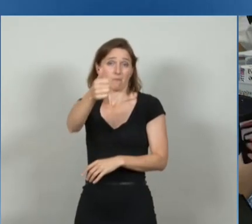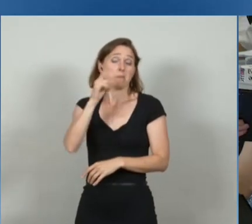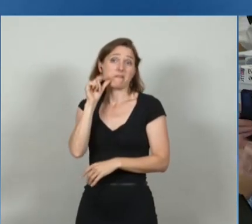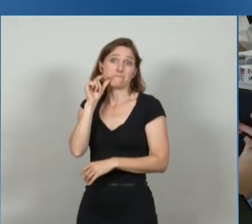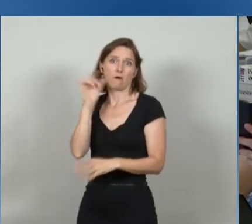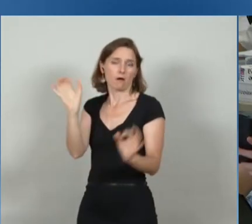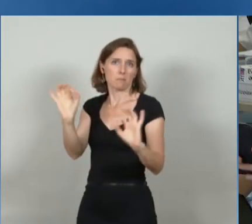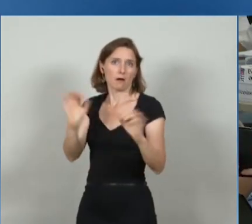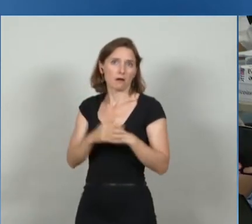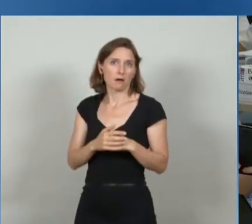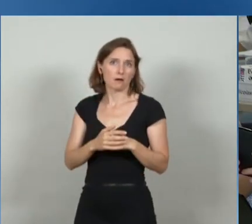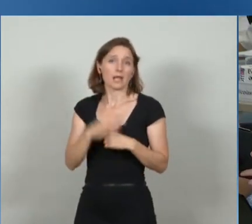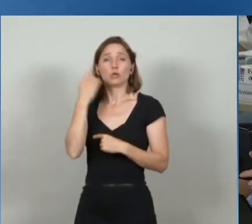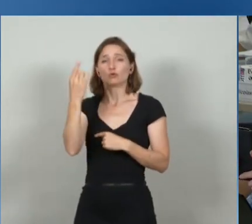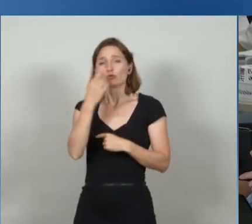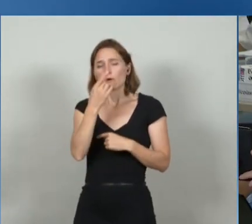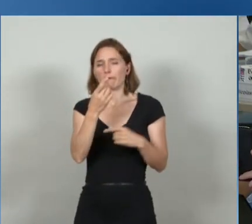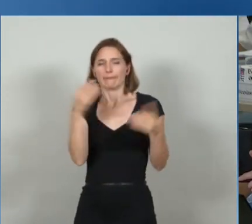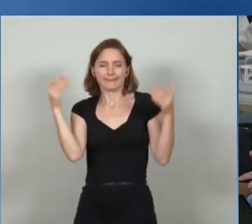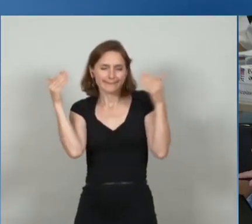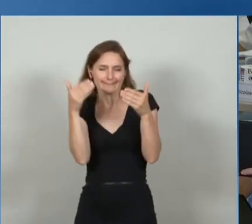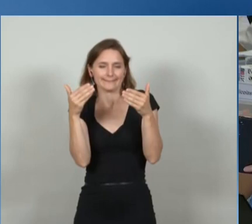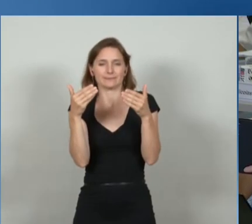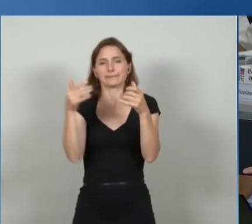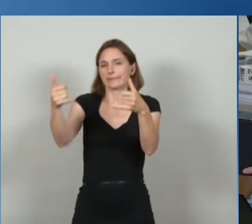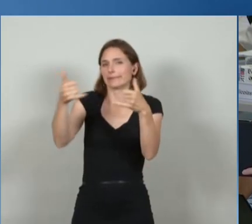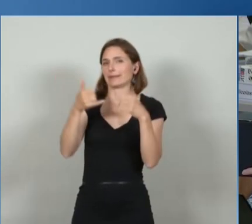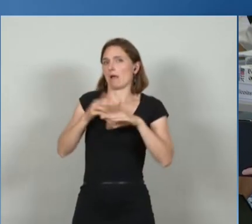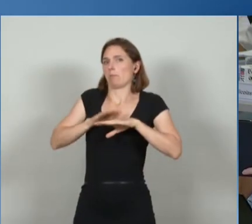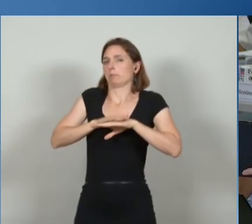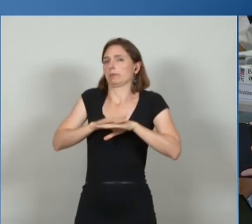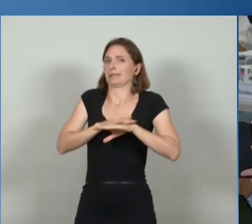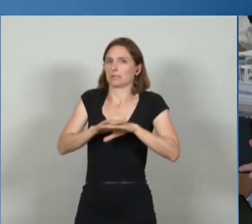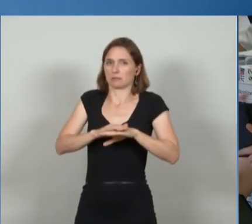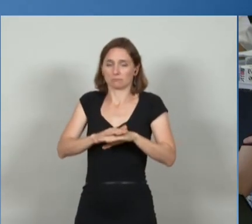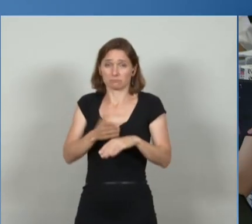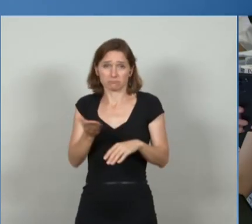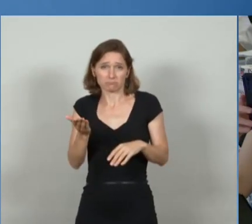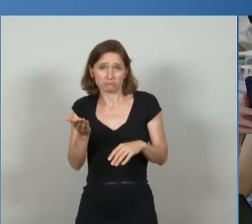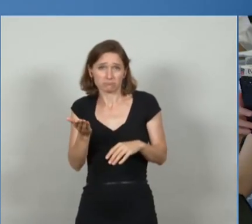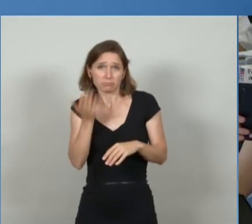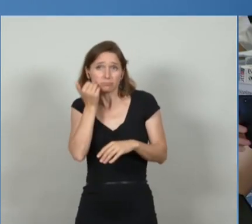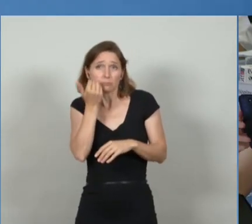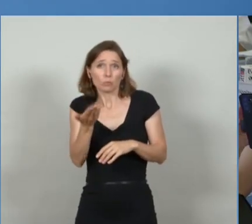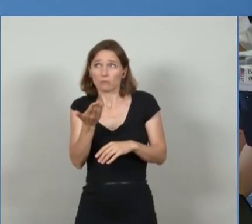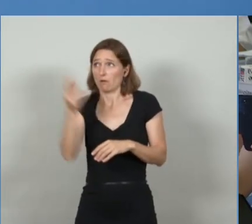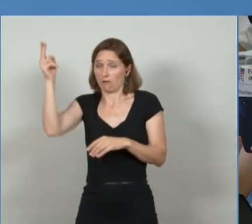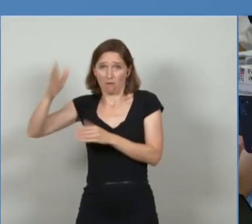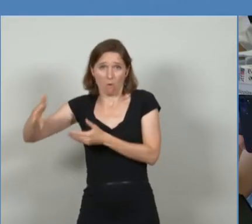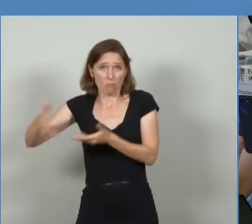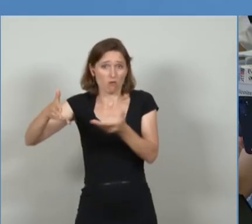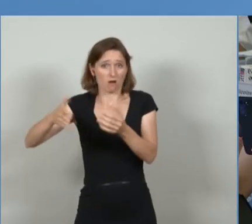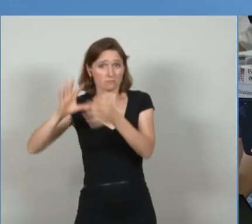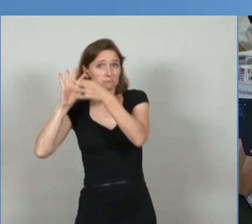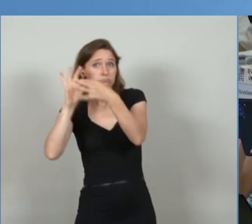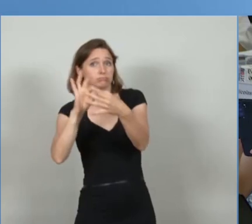côté et que vous politisez ce titre bien ne soyez pas surprises qu'en retour il y est assez peu de portage national je